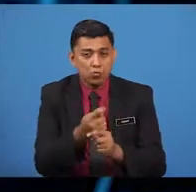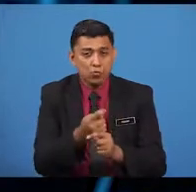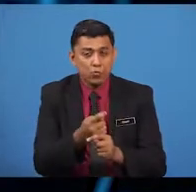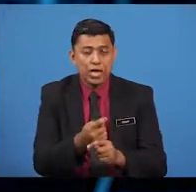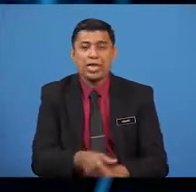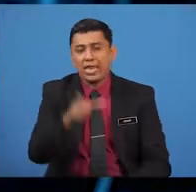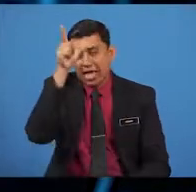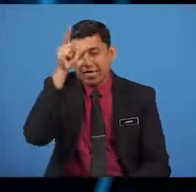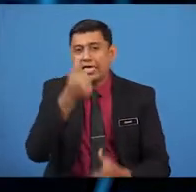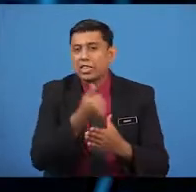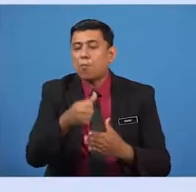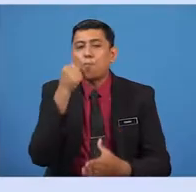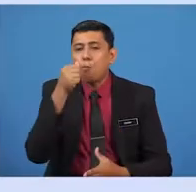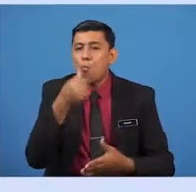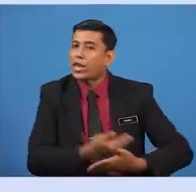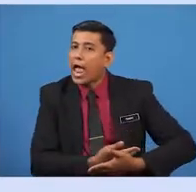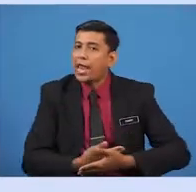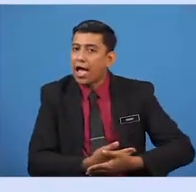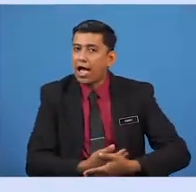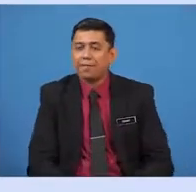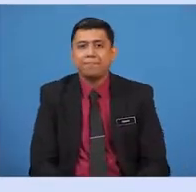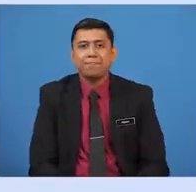jantina seseorang bayi?